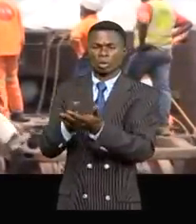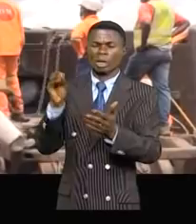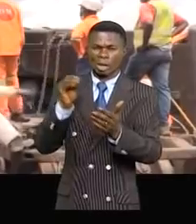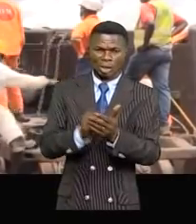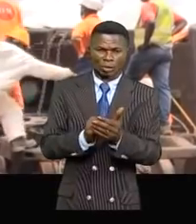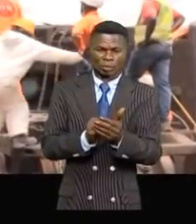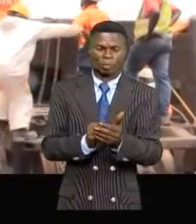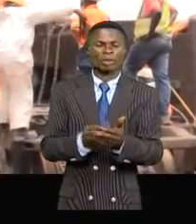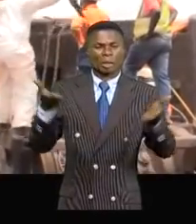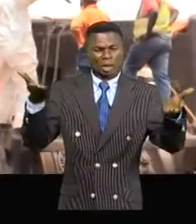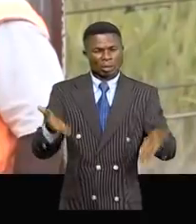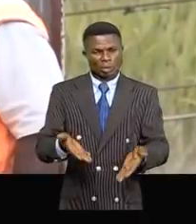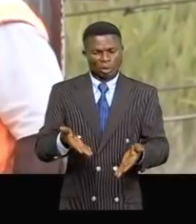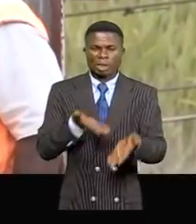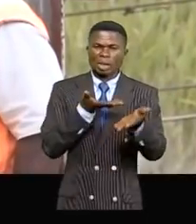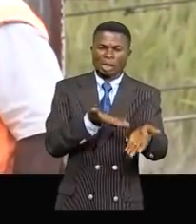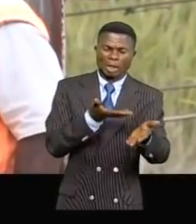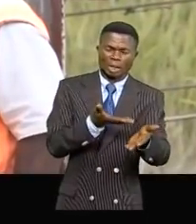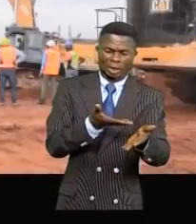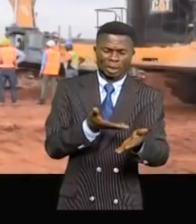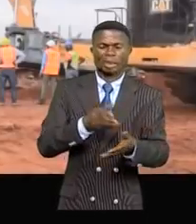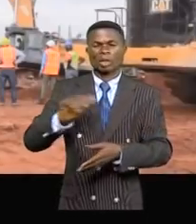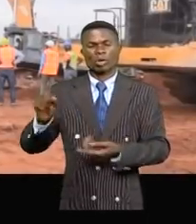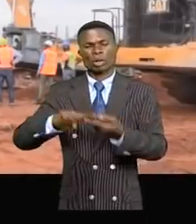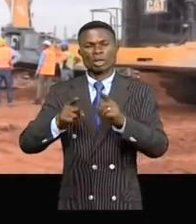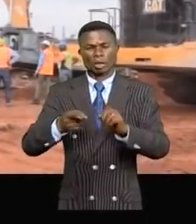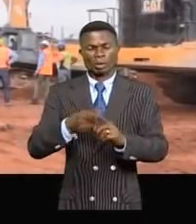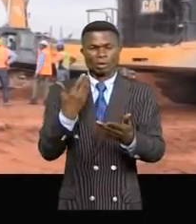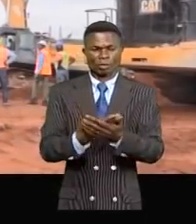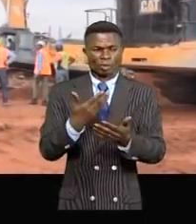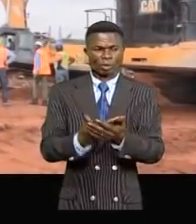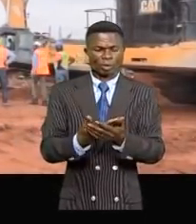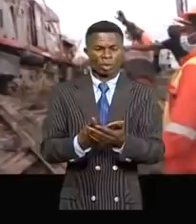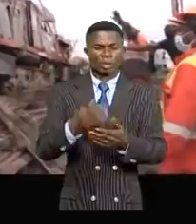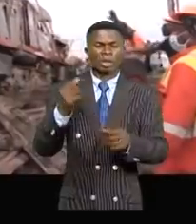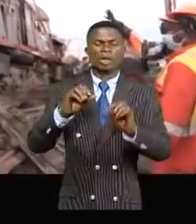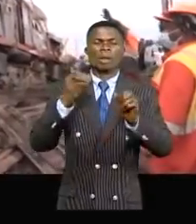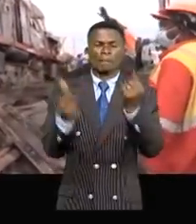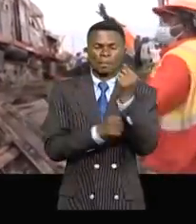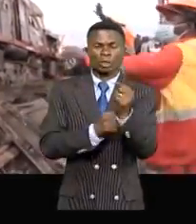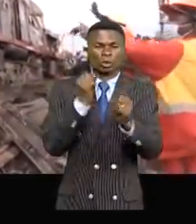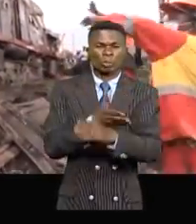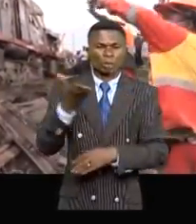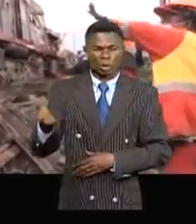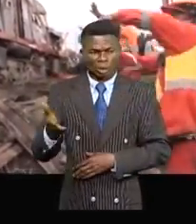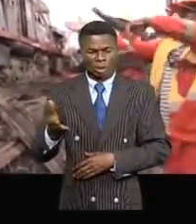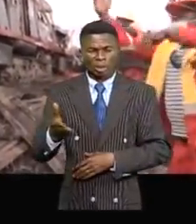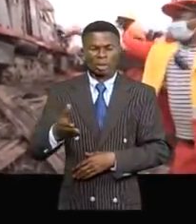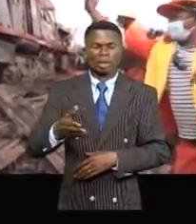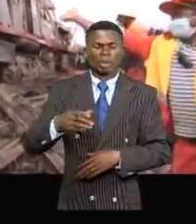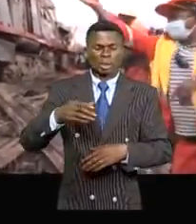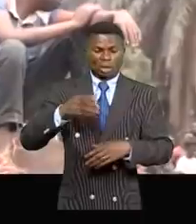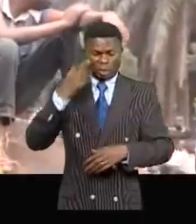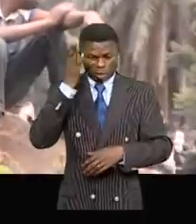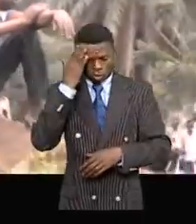plus répondu positivement à l'appel SOS de la SNCC. Très rapidement, les équipes ont été mises en place pour une expertise